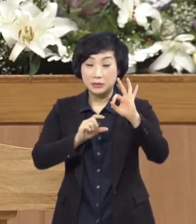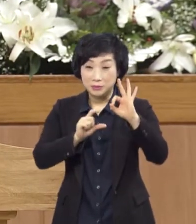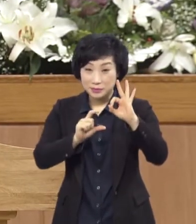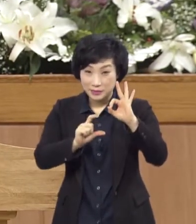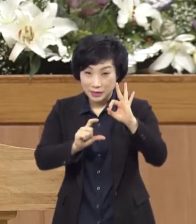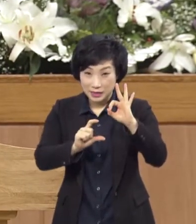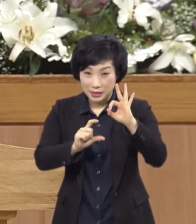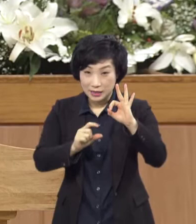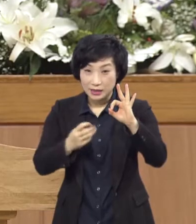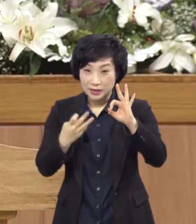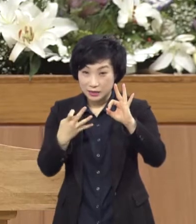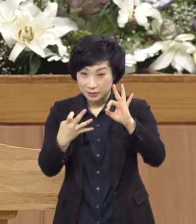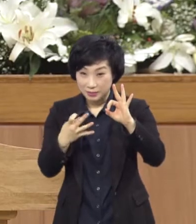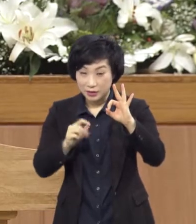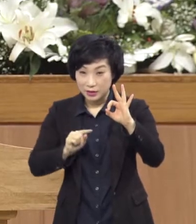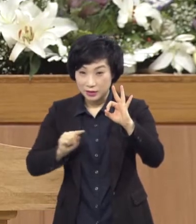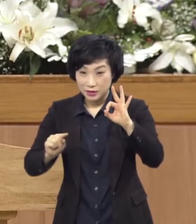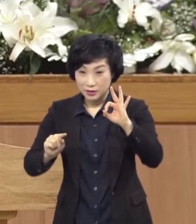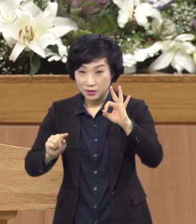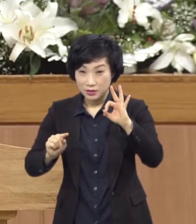10장 14절에서